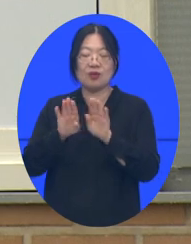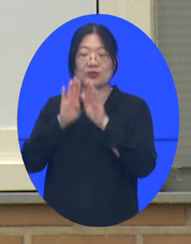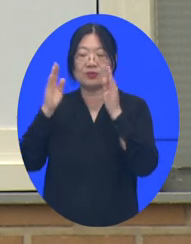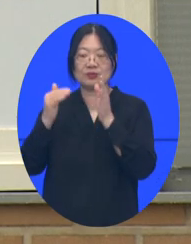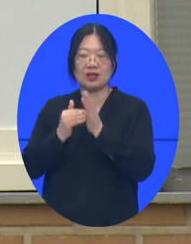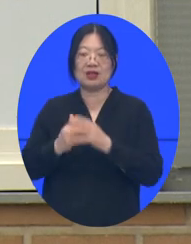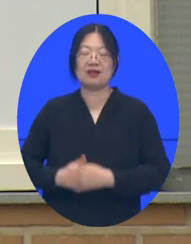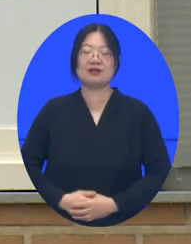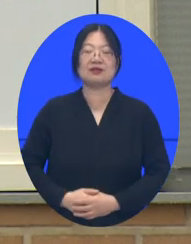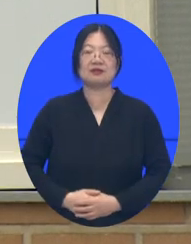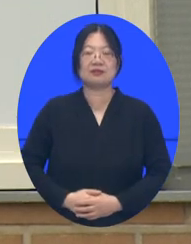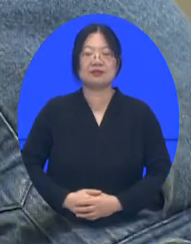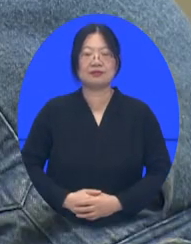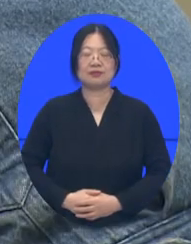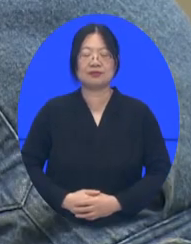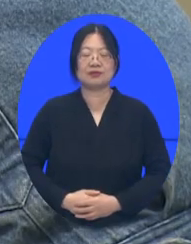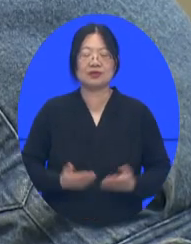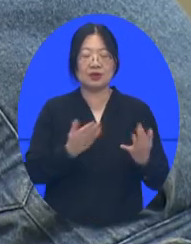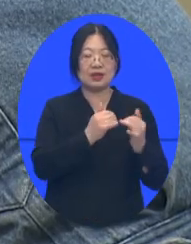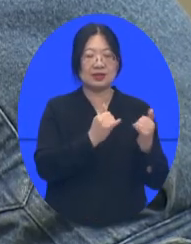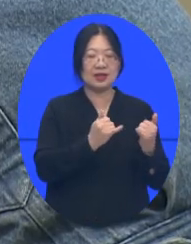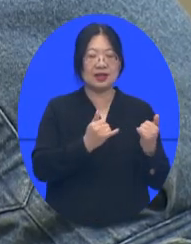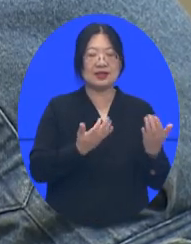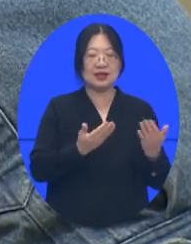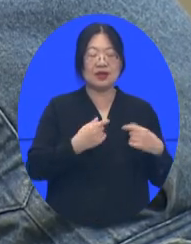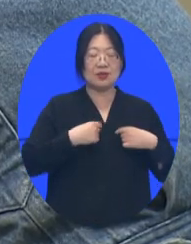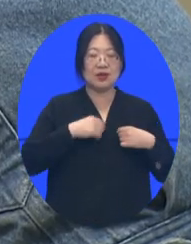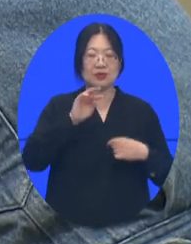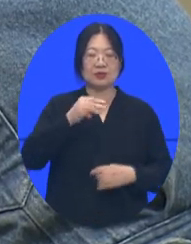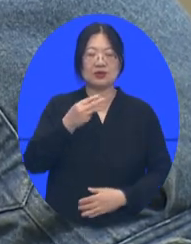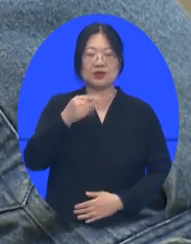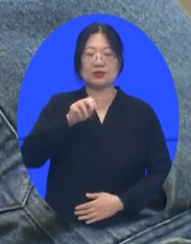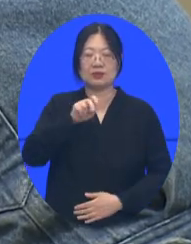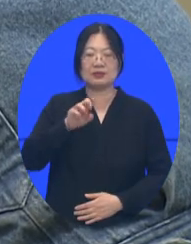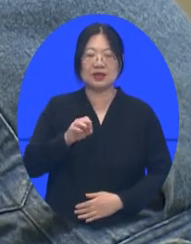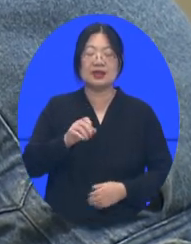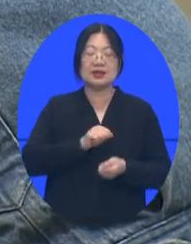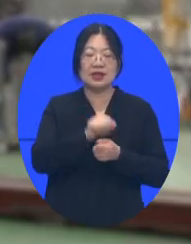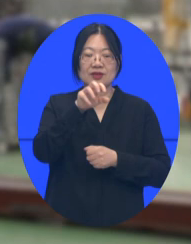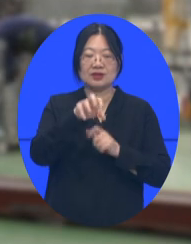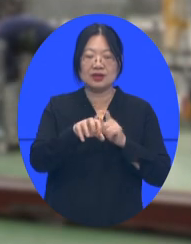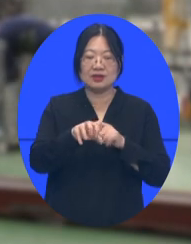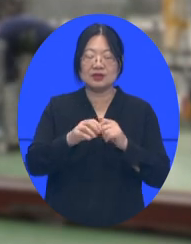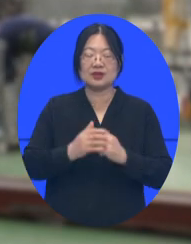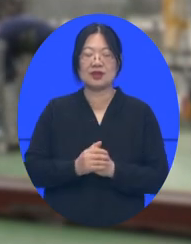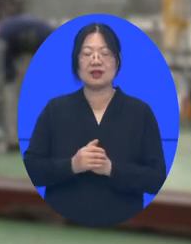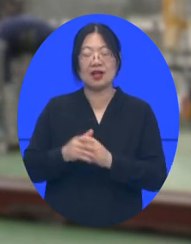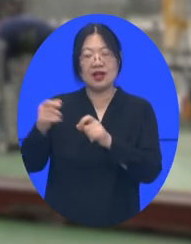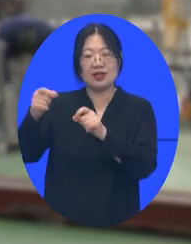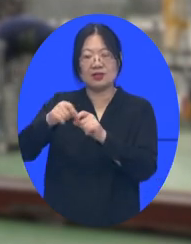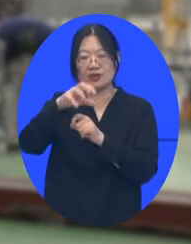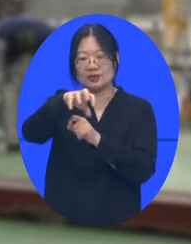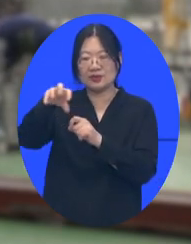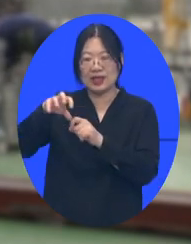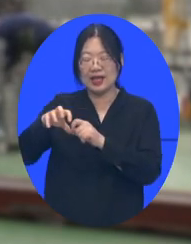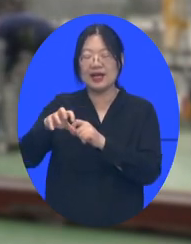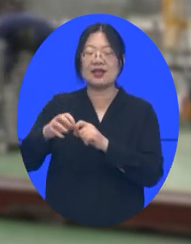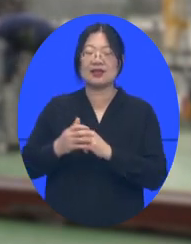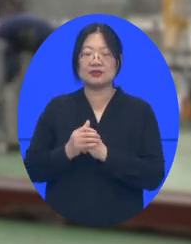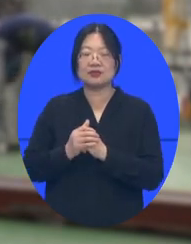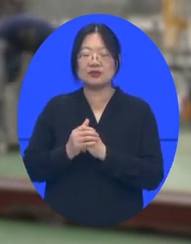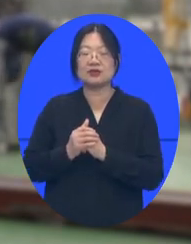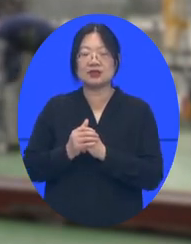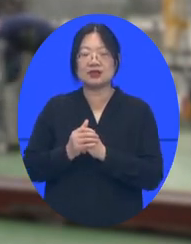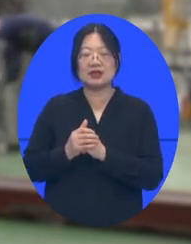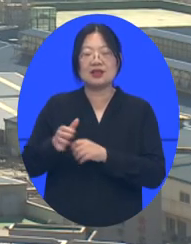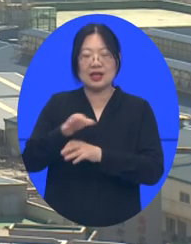번째로 문을 연 겁니다. 노동자 작업복 블루밍 세탁소는 산단과 인근 영세 중소사업장 종사자는 누구나 이용할